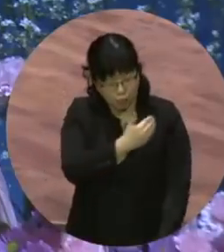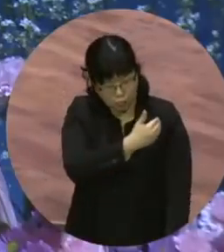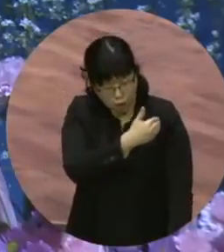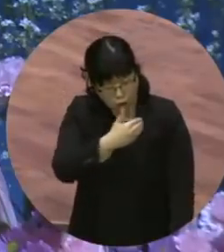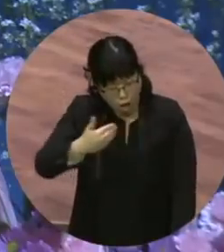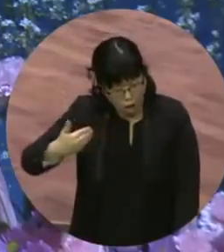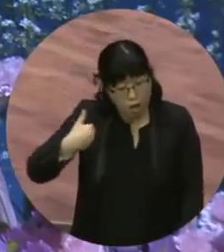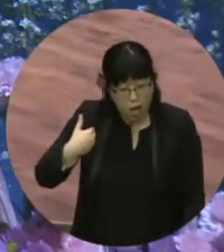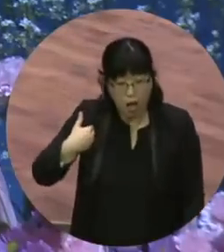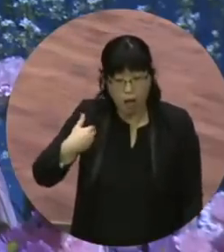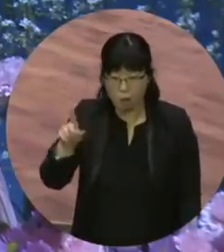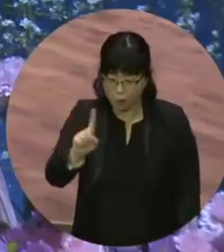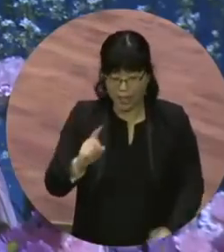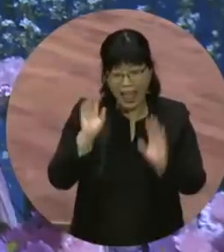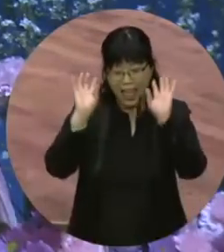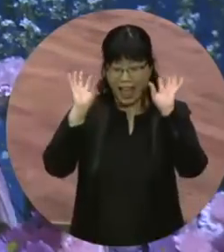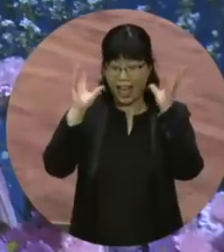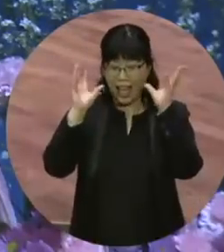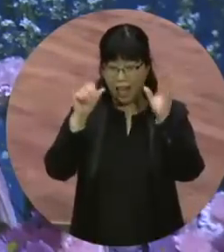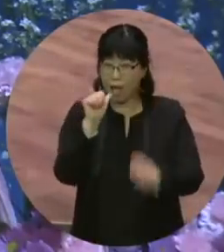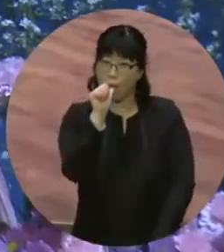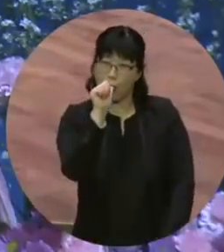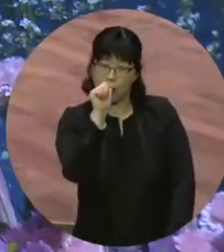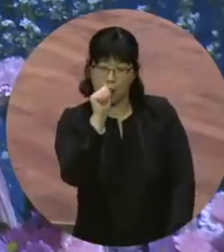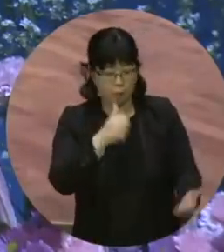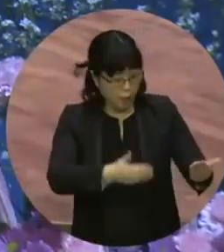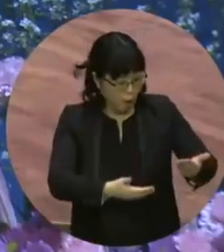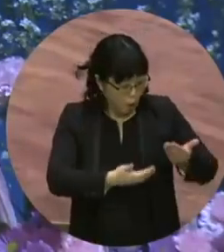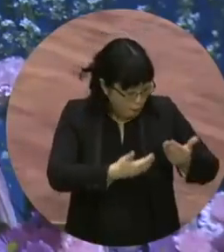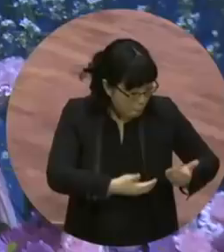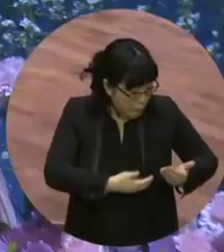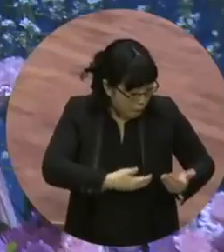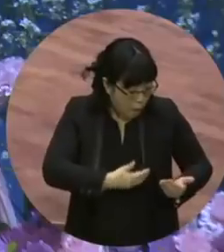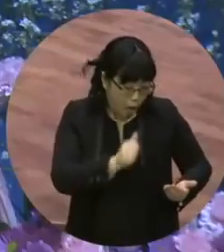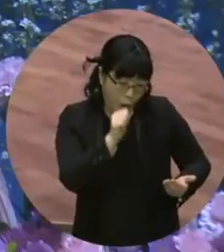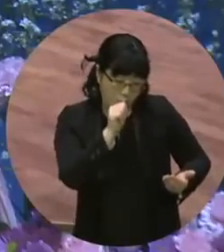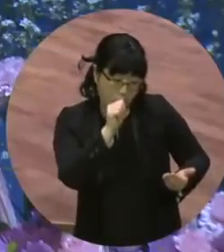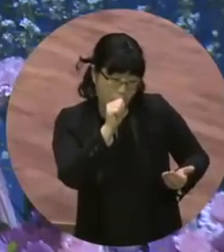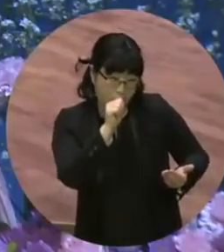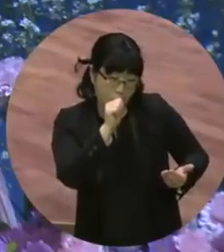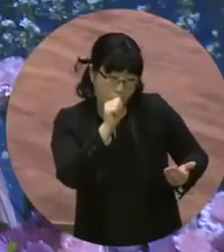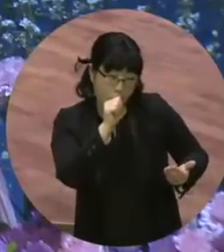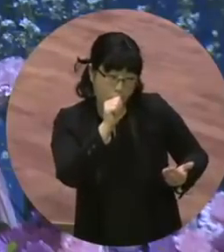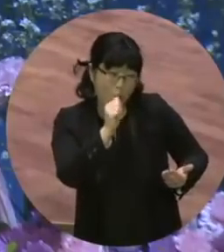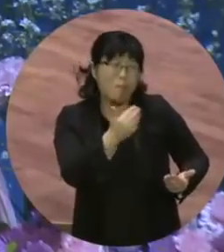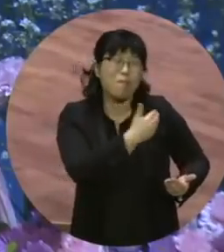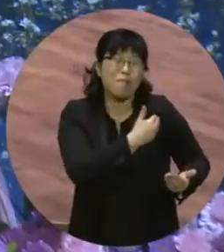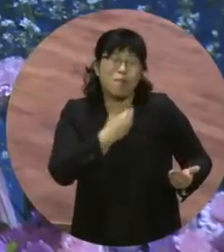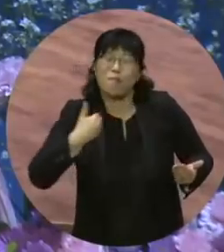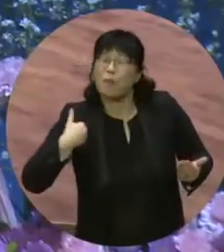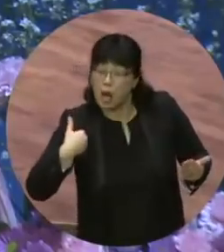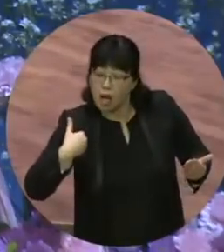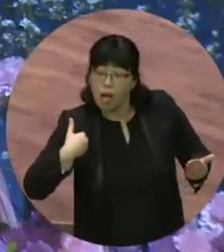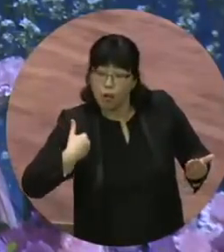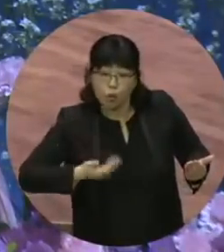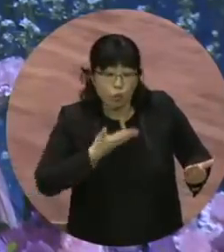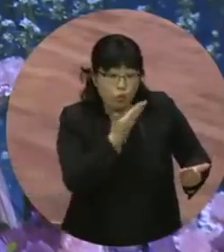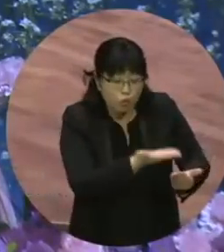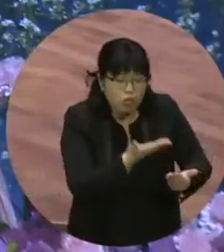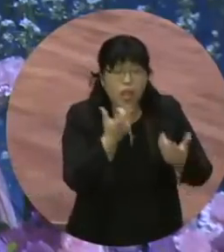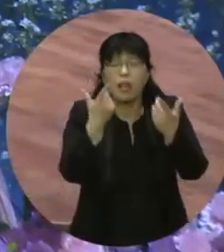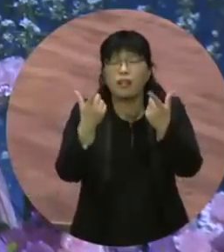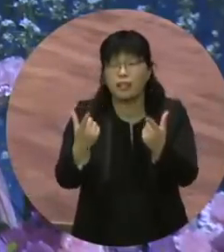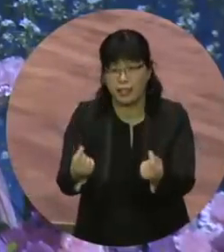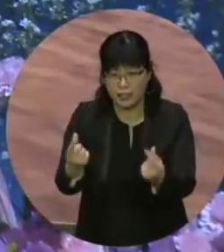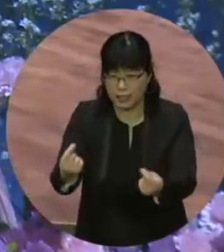빨 때 풍성함을 느낍니다. 어머니의 젖가슴 같은 그런 풍성함을 다시 한번 채워주시고 싸매주신다는